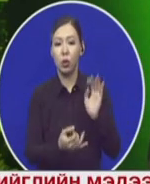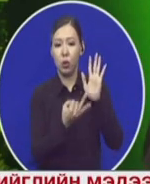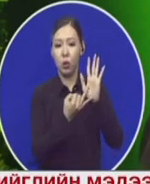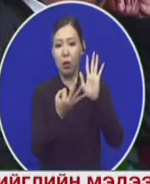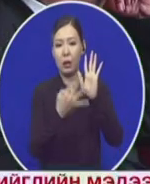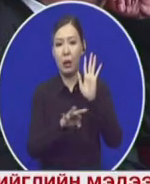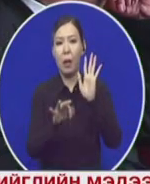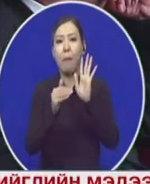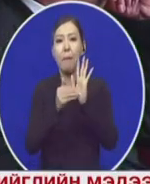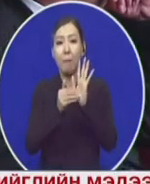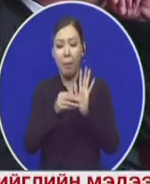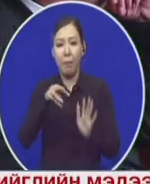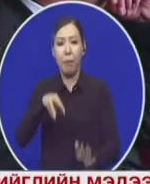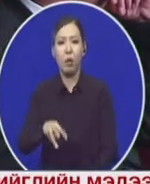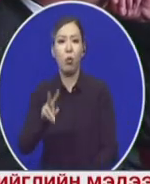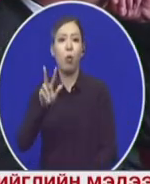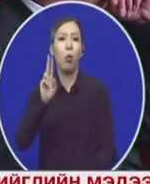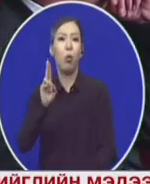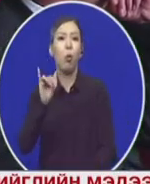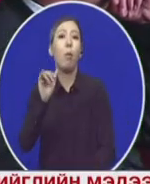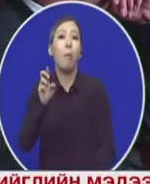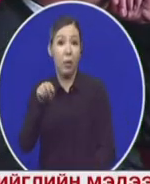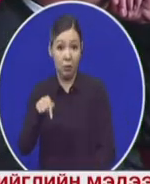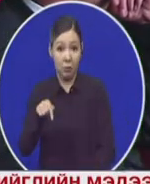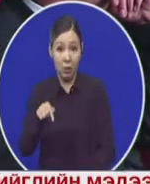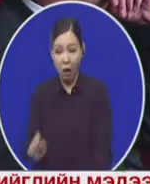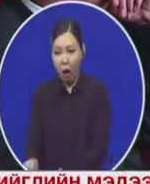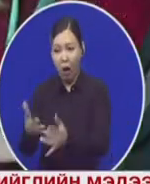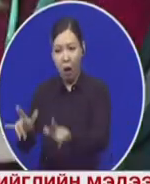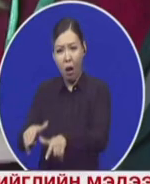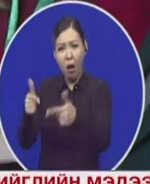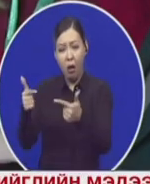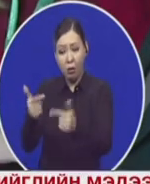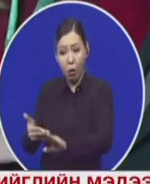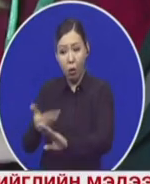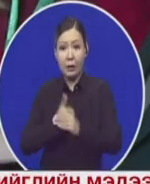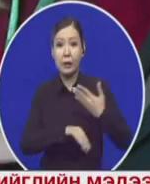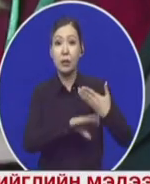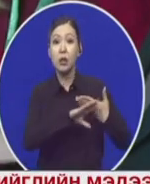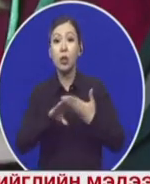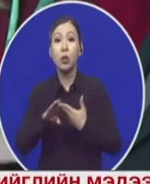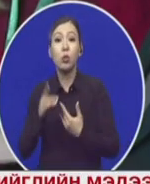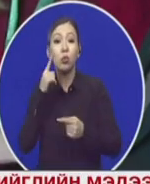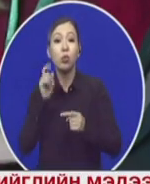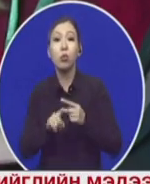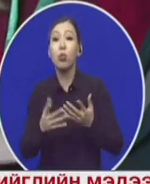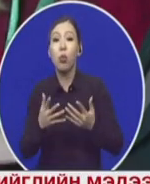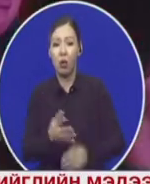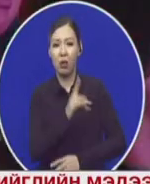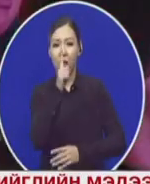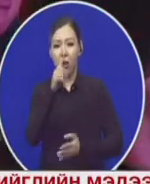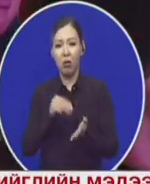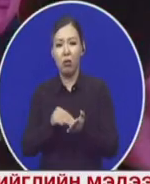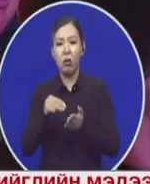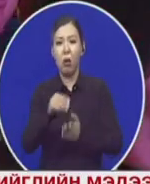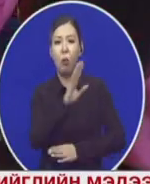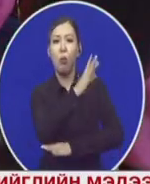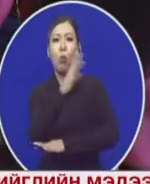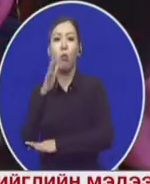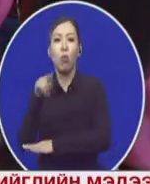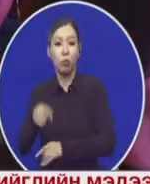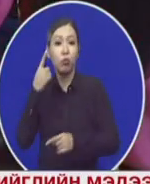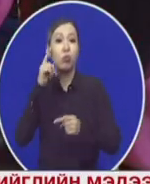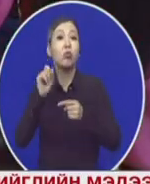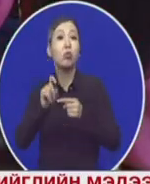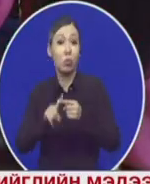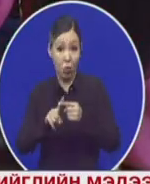байгаа гэж гарч байна. За эдгээр эрсдлүүдээс урьдсан сэргийлэх нь тэрбум мод үндэсний хөтөлбөрийн чухал нэг зорилт. Үүнийг ч ойн салбарын 2 дугаар чуулганд оролцогчд